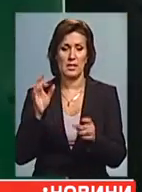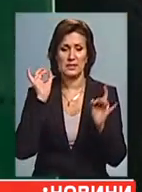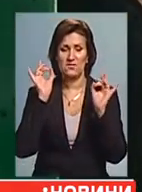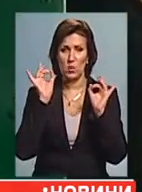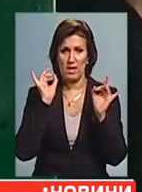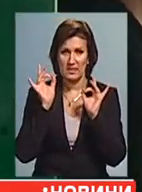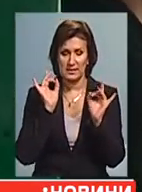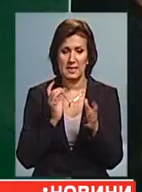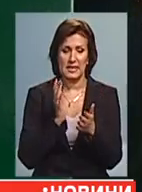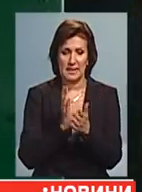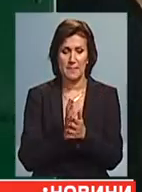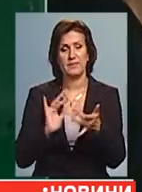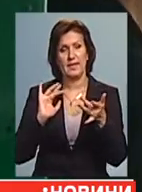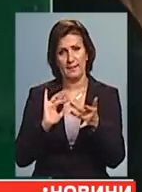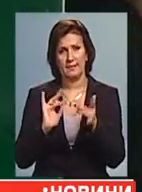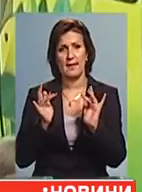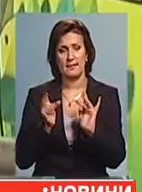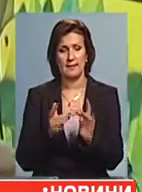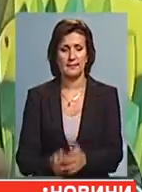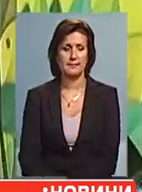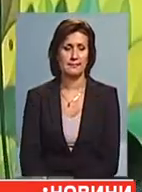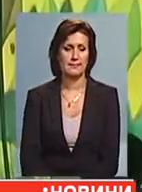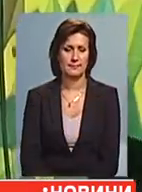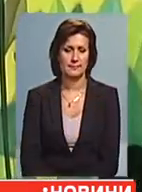звуковими сигналами, є там і інтернет.